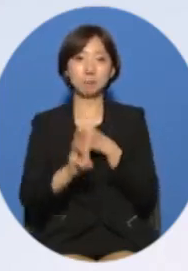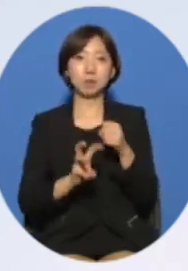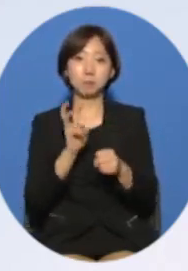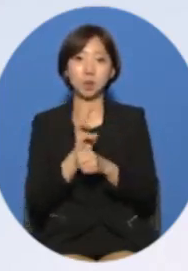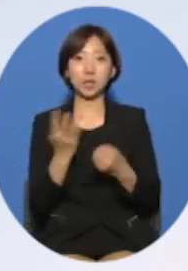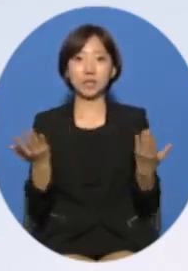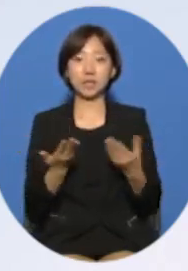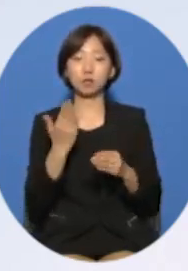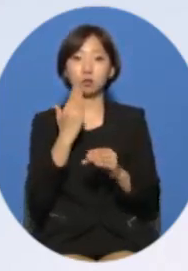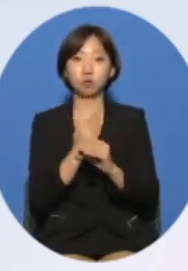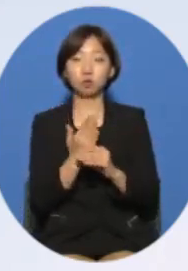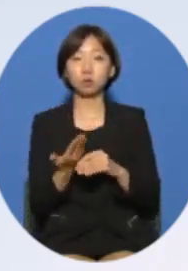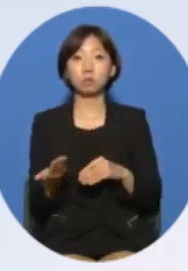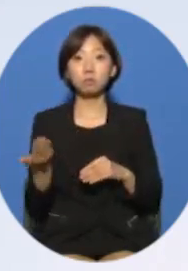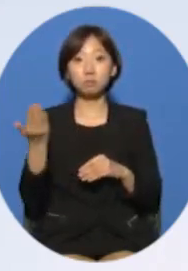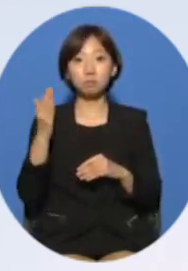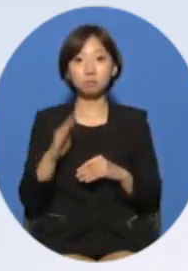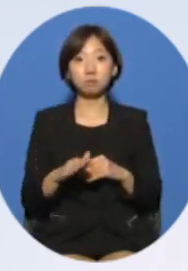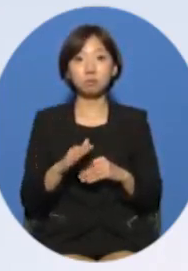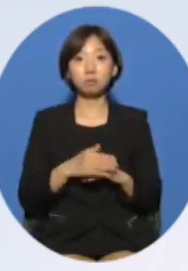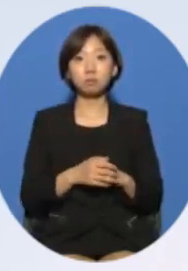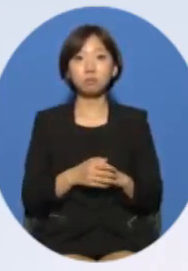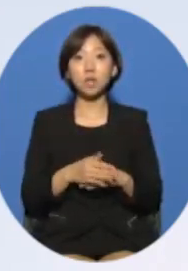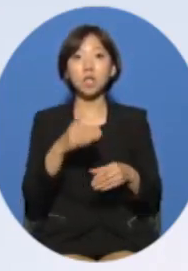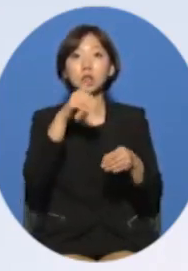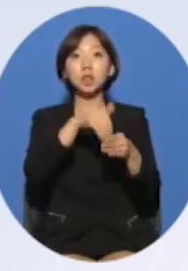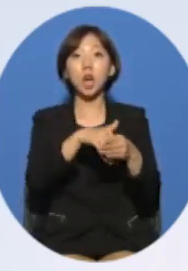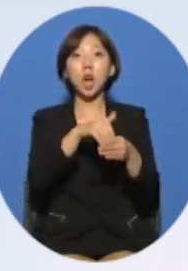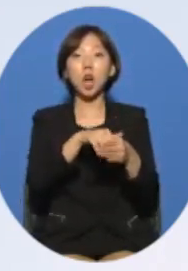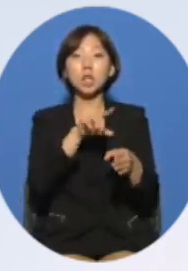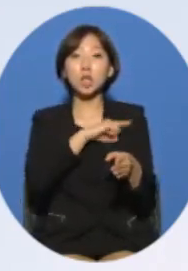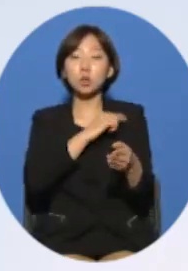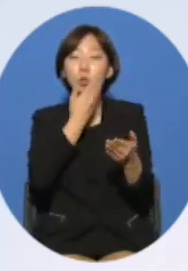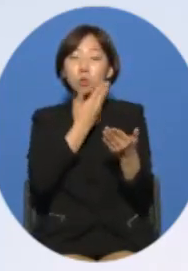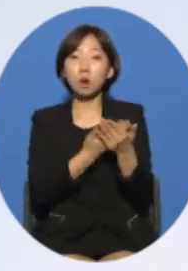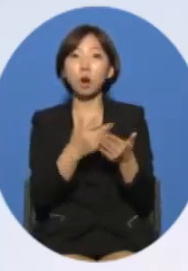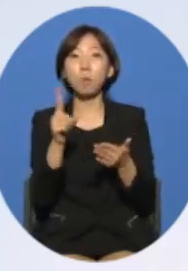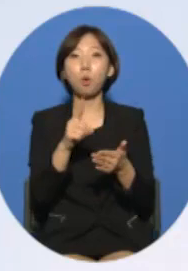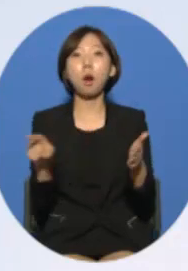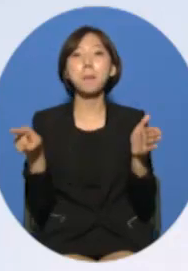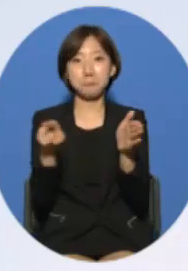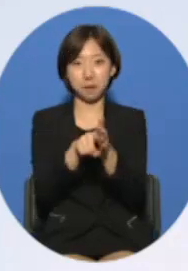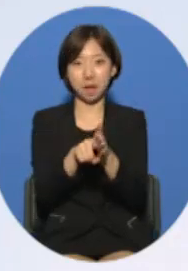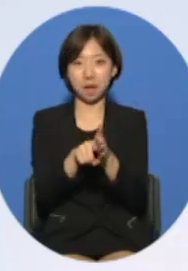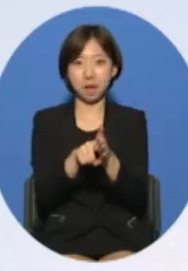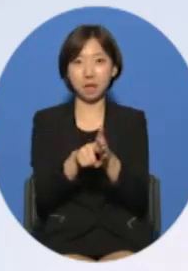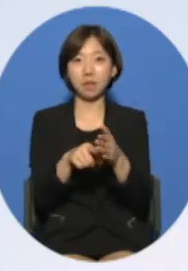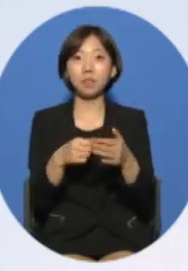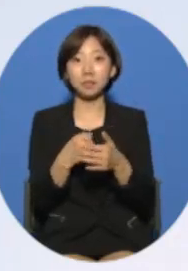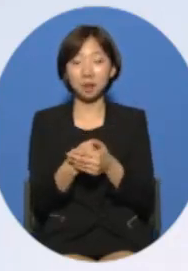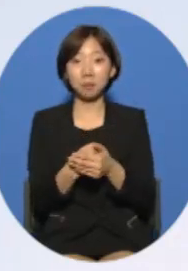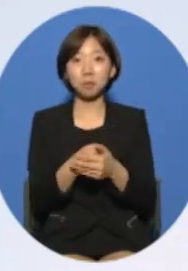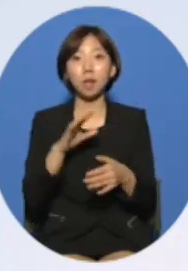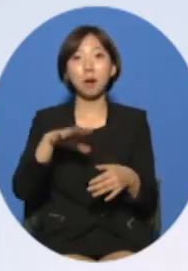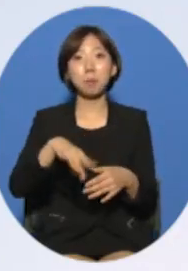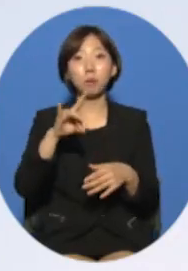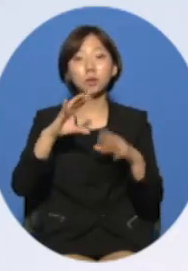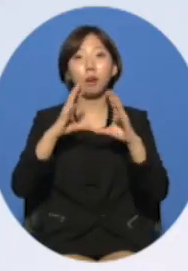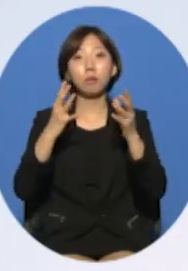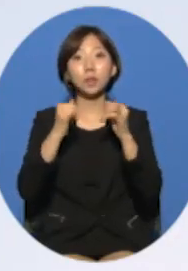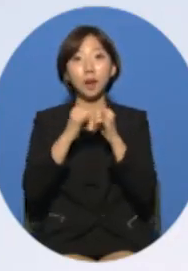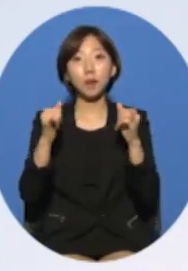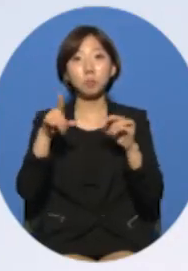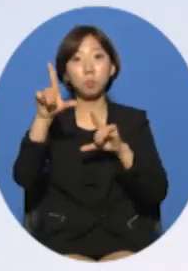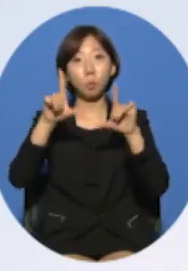근무를 하고 있는데요. 그 신뢰가 가장 중요한 것 같아요. 그렇죠. 그래서 이렇게 지금 투표하기 전에 현장을 다 이렇게 국민들한테